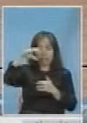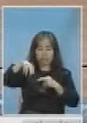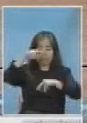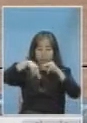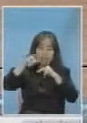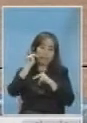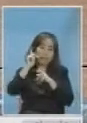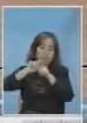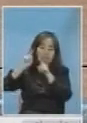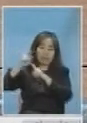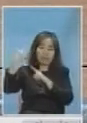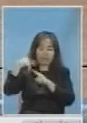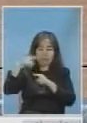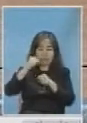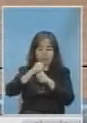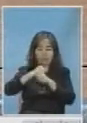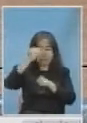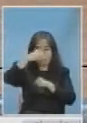าเขาต้องปฏิบัติงาน